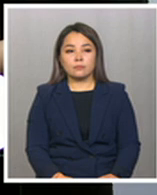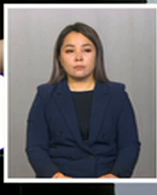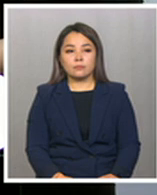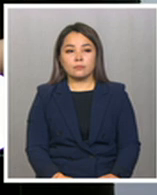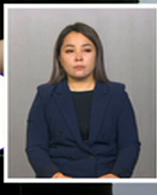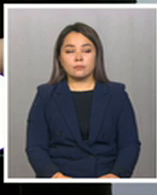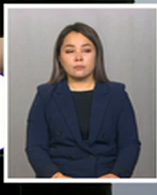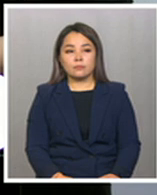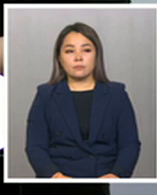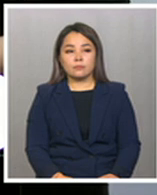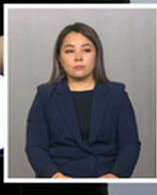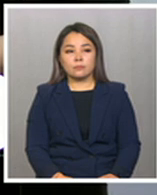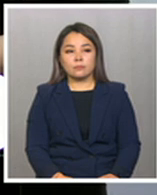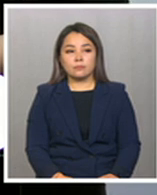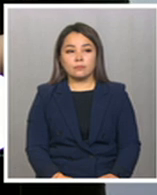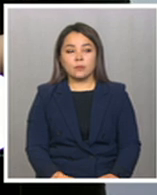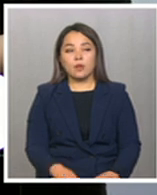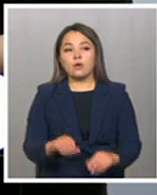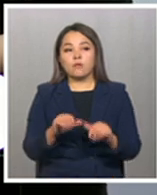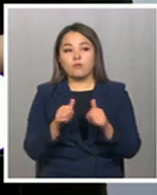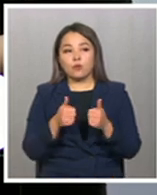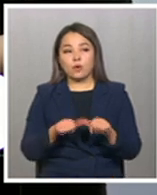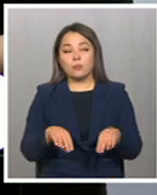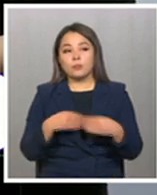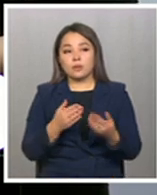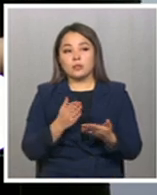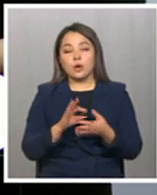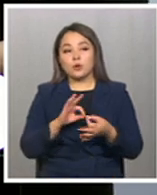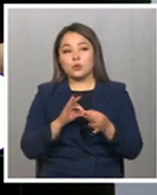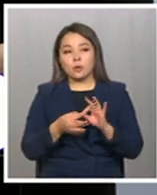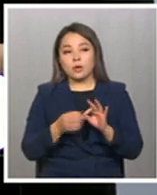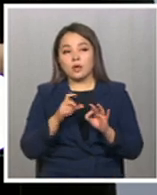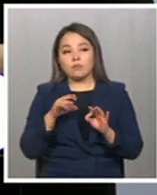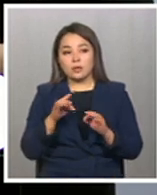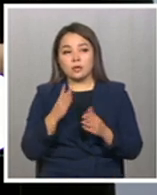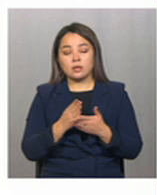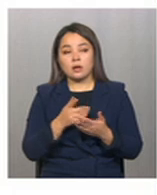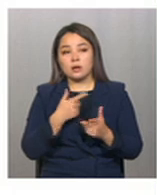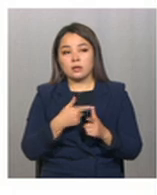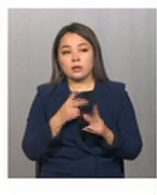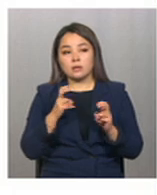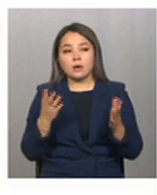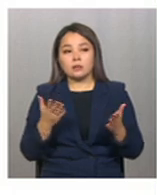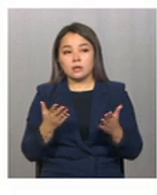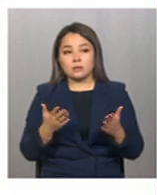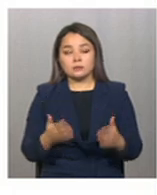Келесі тапсырма. Формулалары берілген күрделі эфирді атаңыздар.